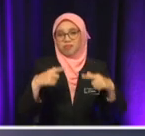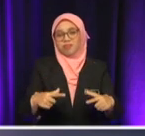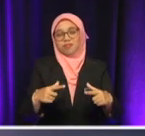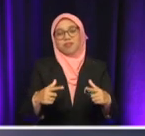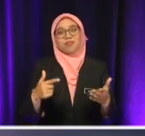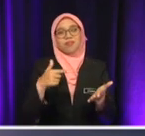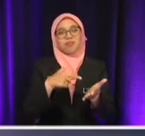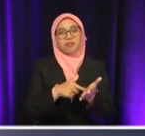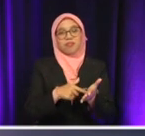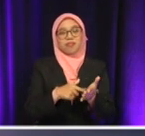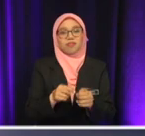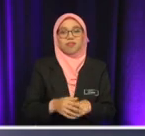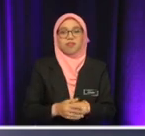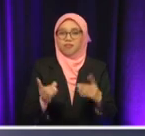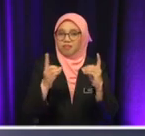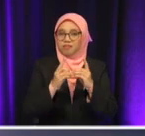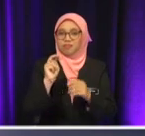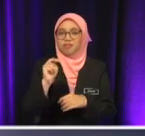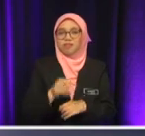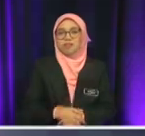Sukses SPM 2022 Pecutan.